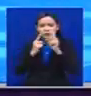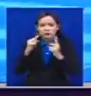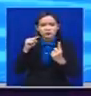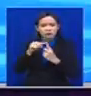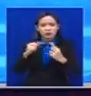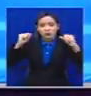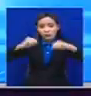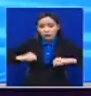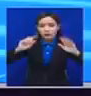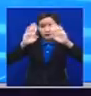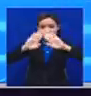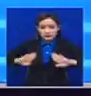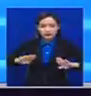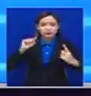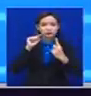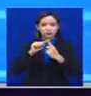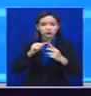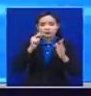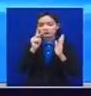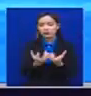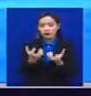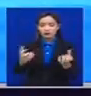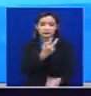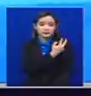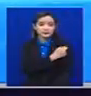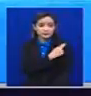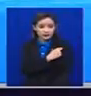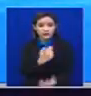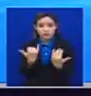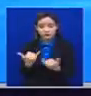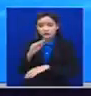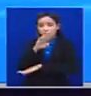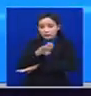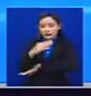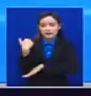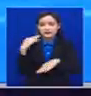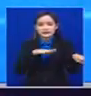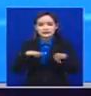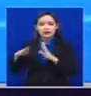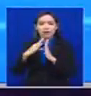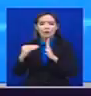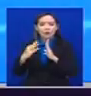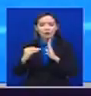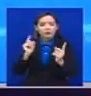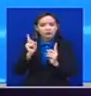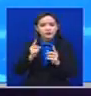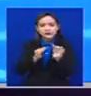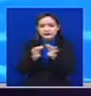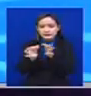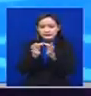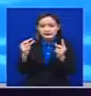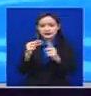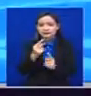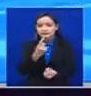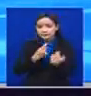ความตกลงอาเซียนว่าด้วยบทบัญญัติเครื่องมือแพทย์ครับขณะที่ในช่วงบ่ายจะมีการเตรียมจัดอบรมเชิงปฏิบัติการชี้แจงคำถามพ่วงประ